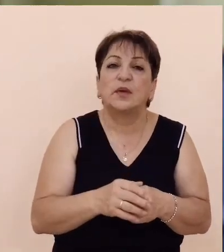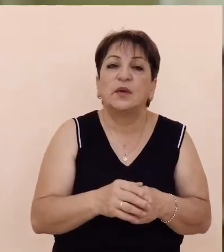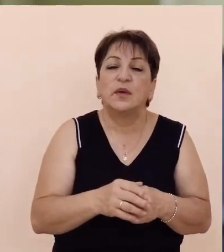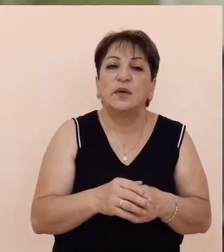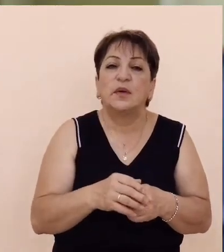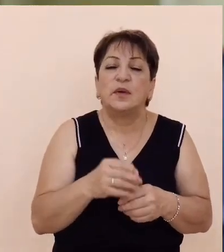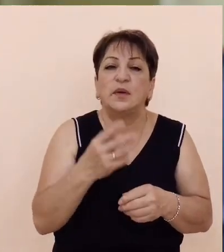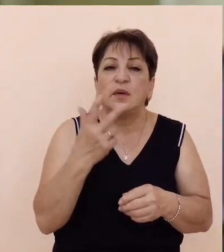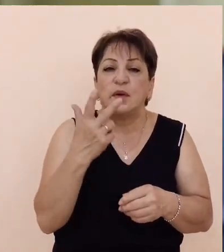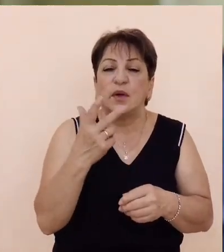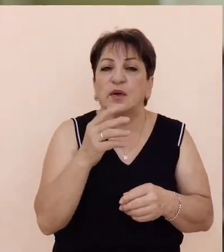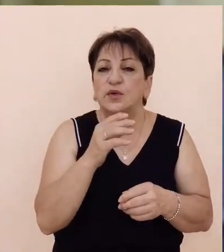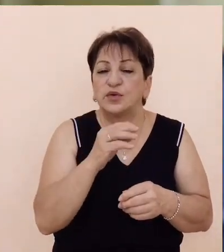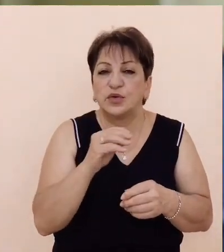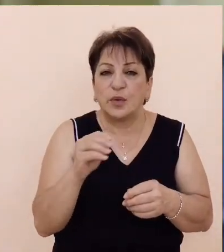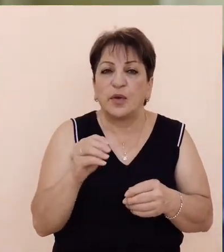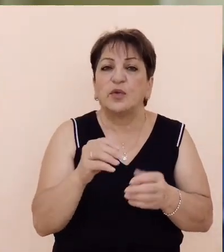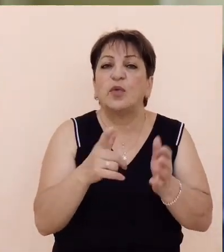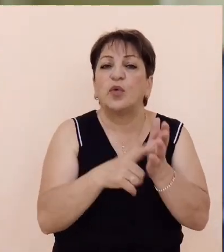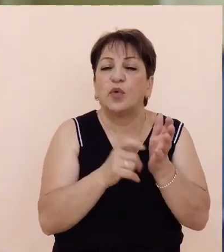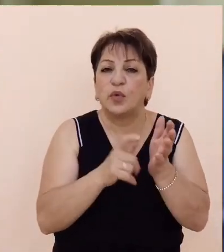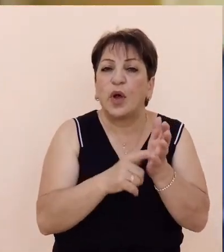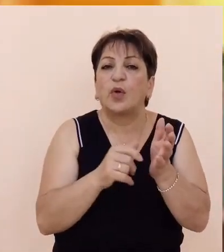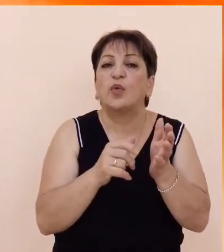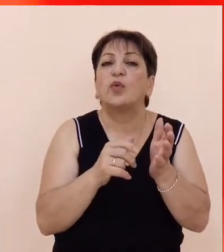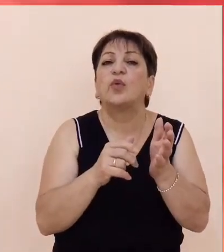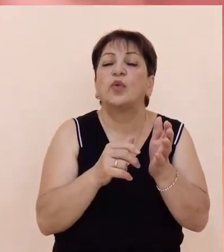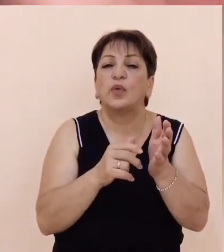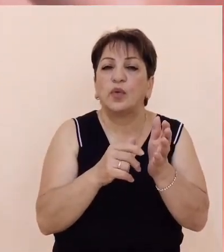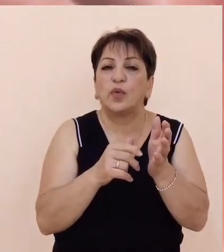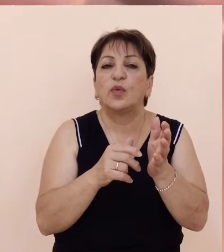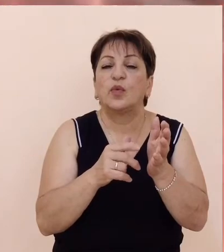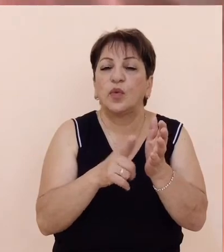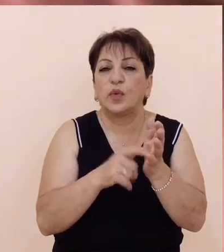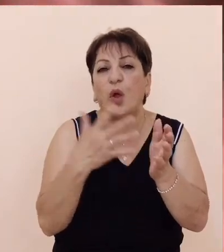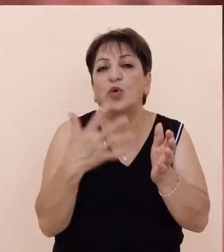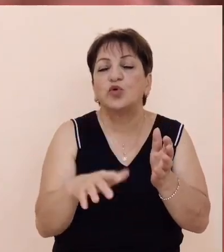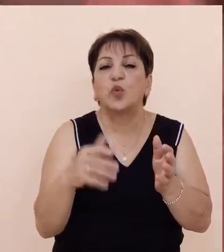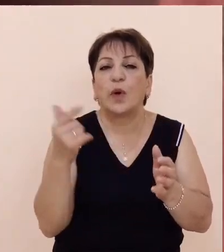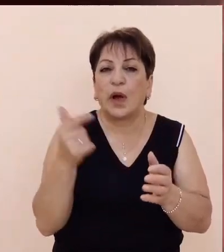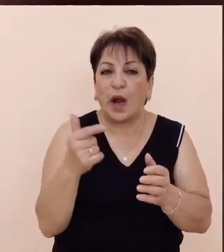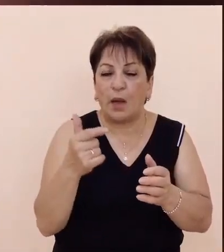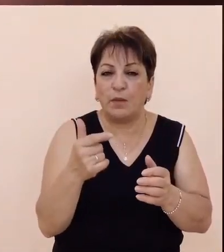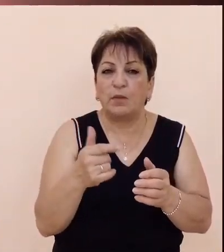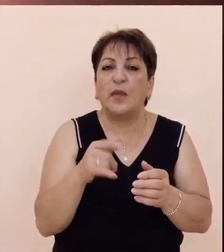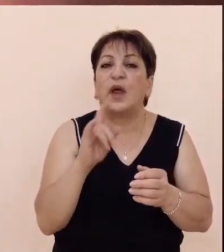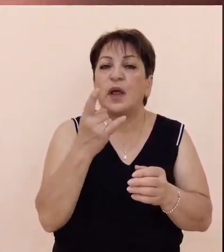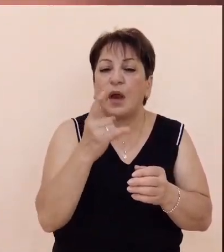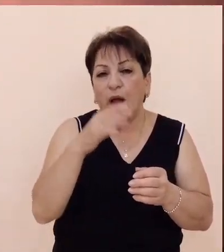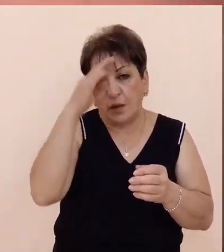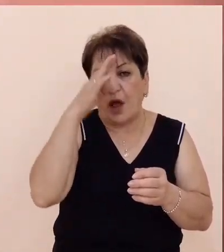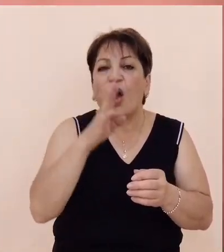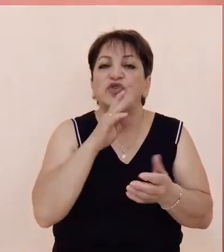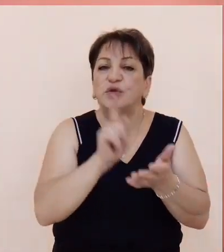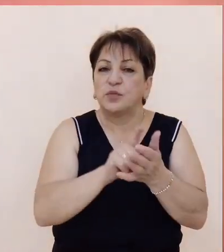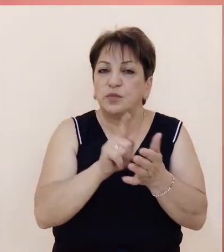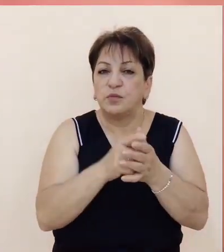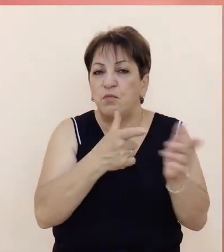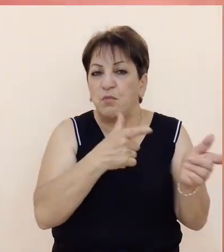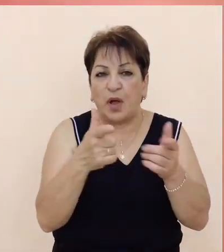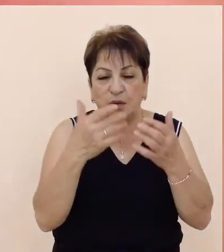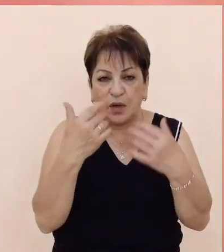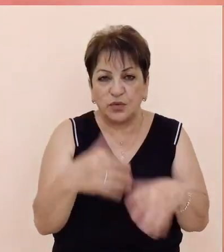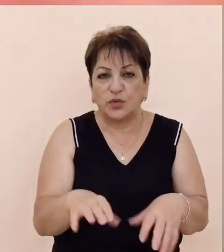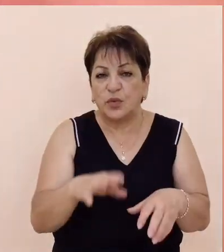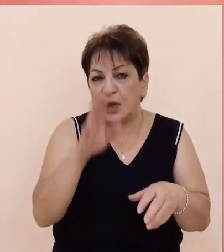25-րդ շաբաթականում կազմում է մոտավորապես 700-ից 750 գրամ։ Երեխայի սերը արդեն լիովին ձևավորված է։ Տղաների